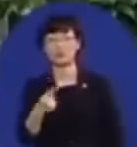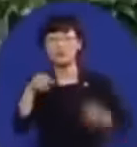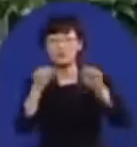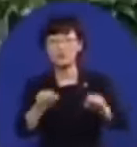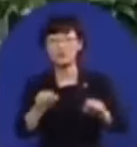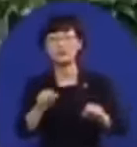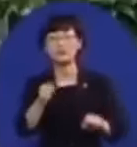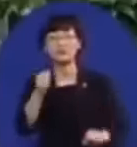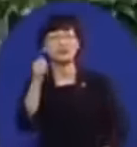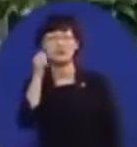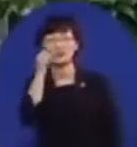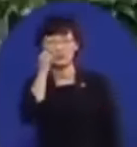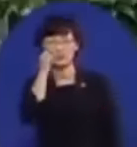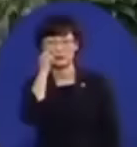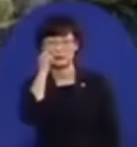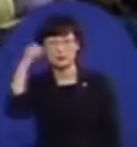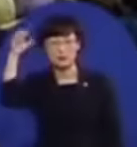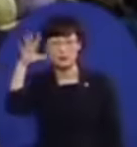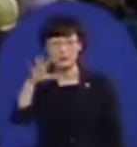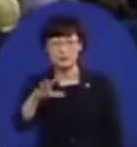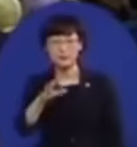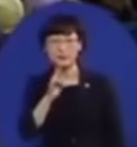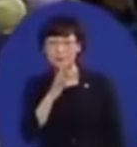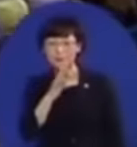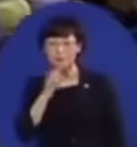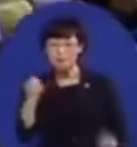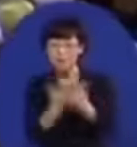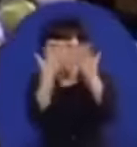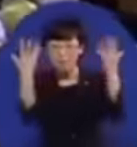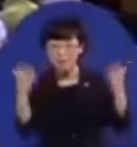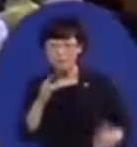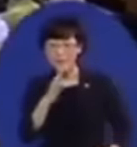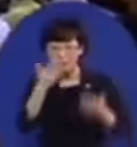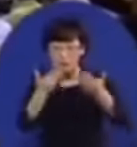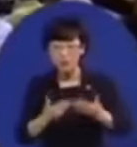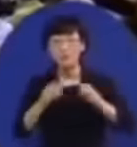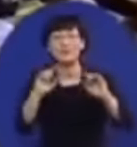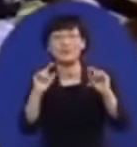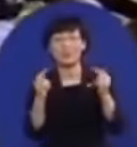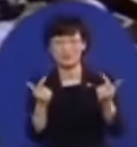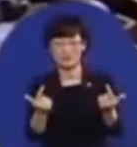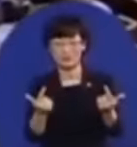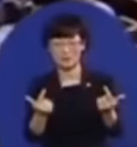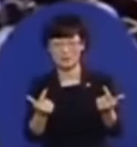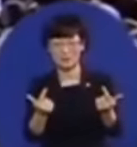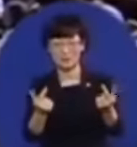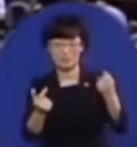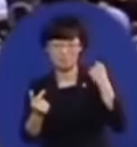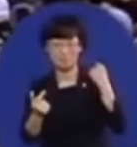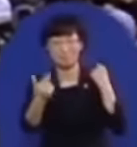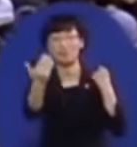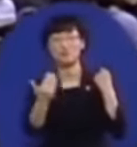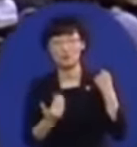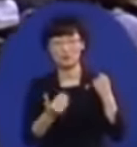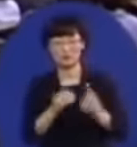살아갈 수 없습니다. 빛은 단지 밝음만 주는 것이 아니라 에너지가 됩니다.